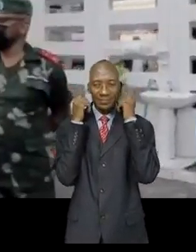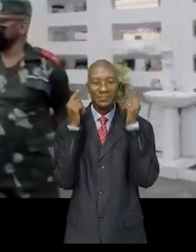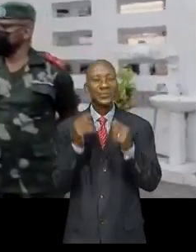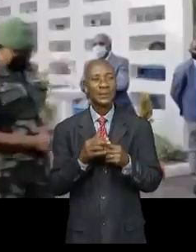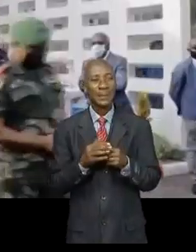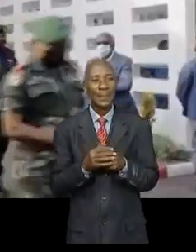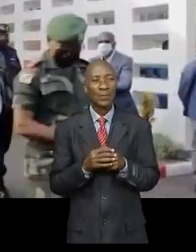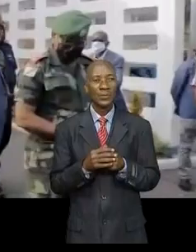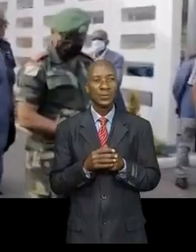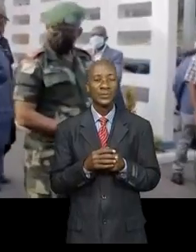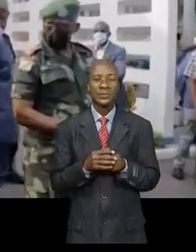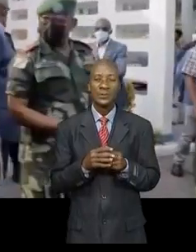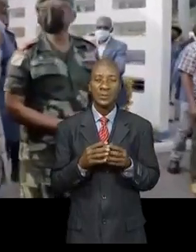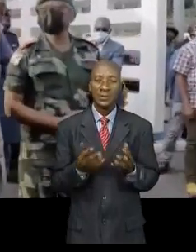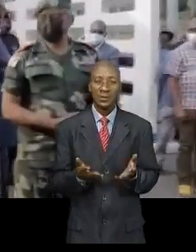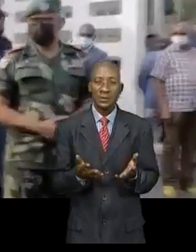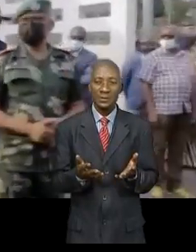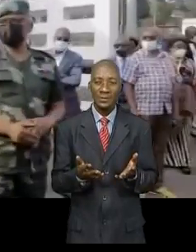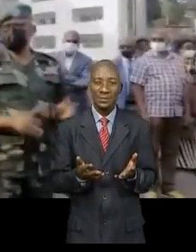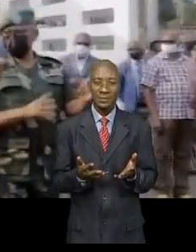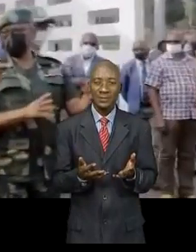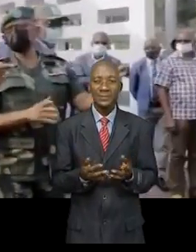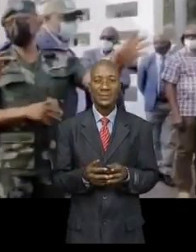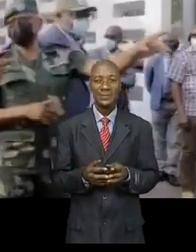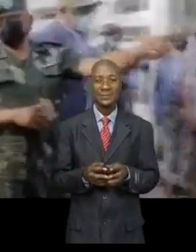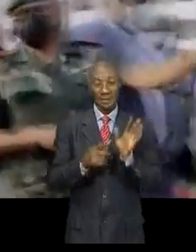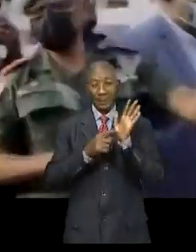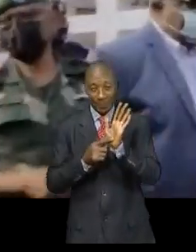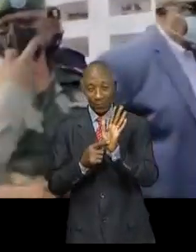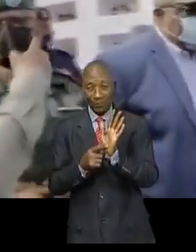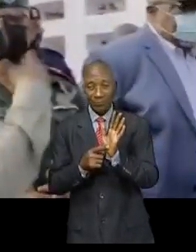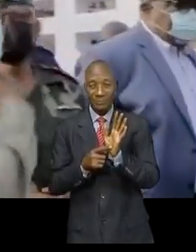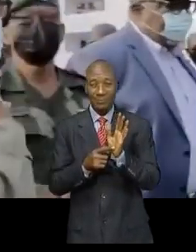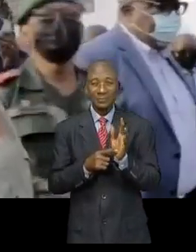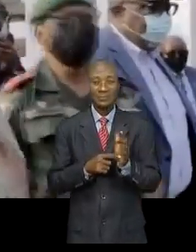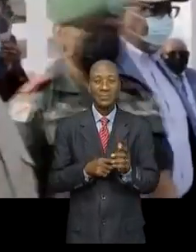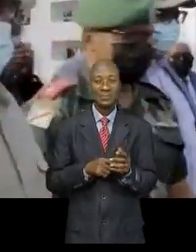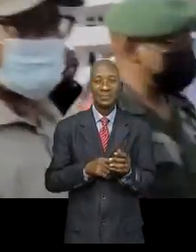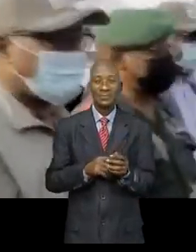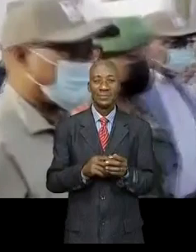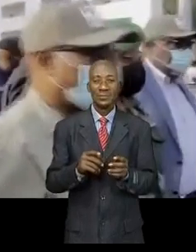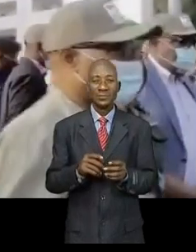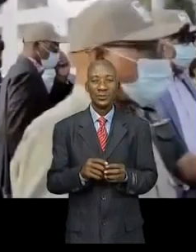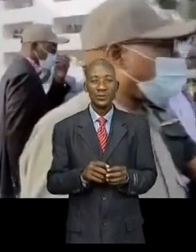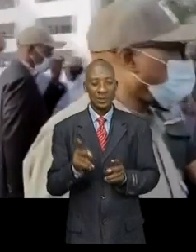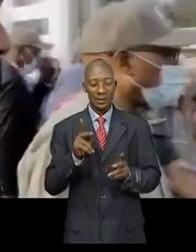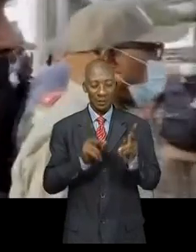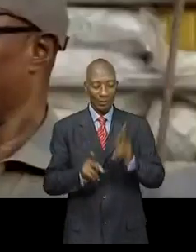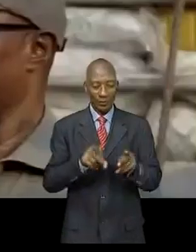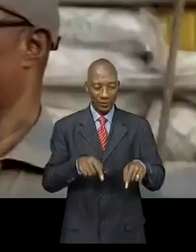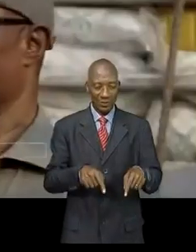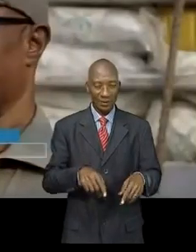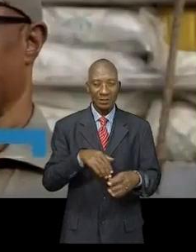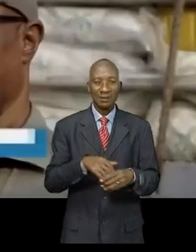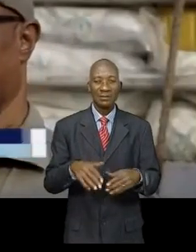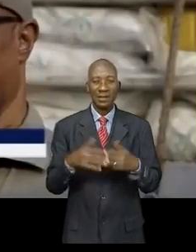juin 2021 pour venir souffler le sentiment que le volcan Niragongo n'a pas pu éteindre à Goma. Nous n'avons pas hésité. Dès que